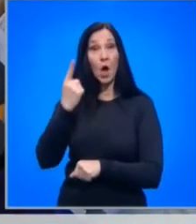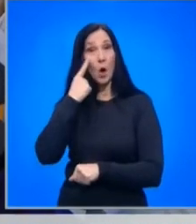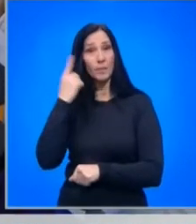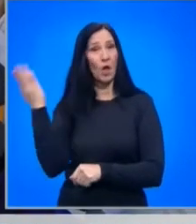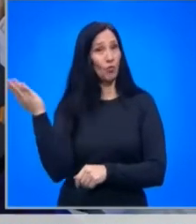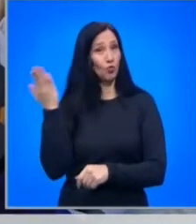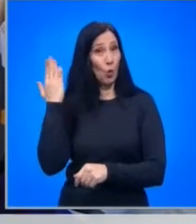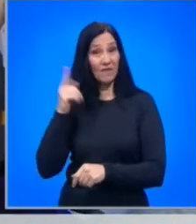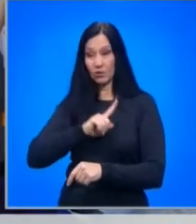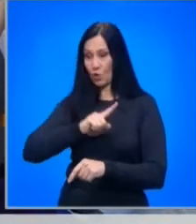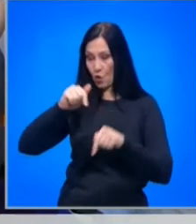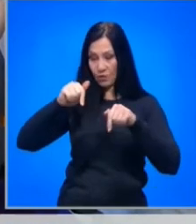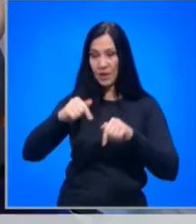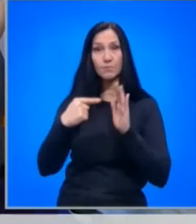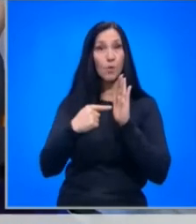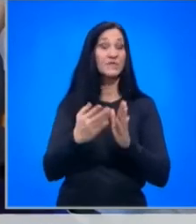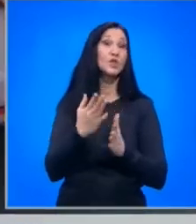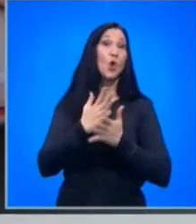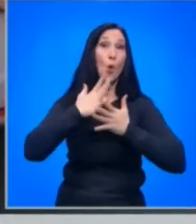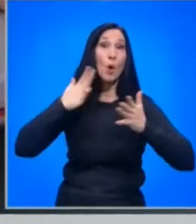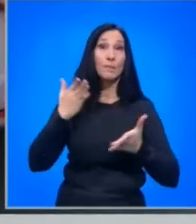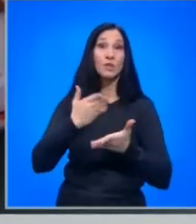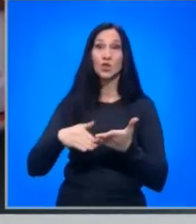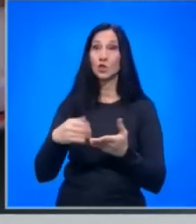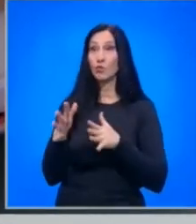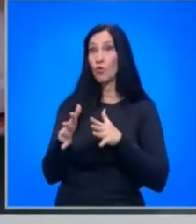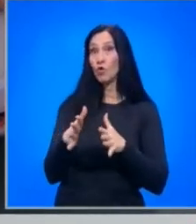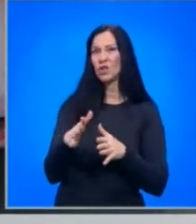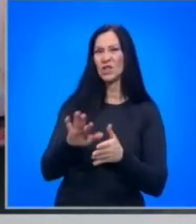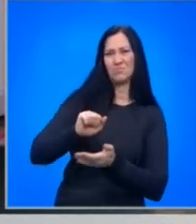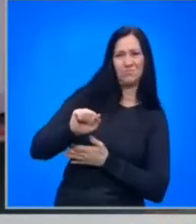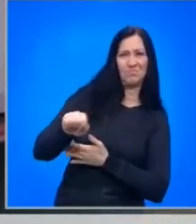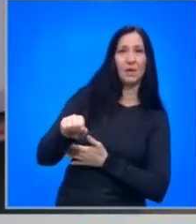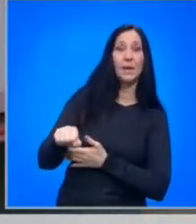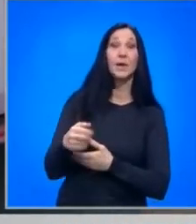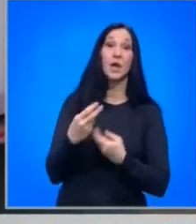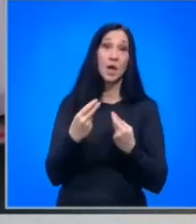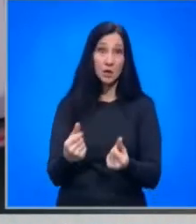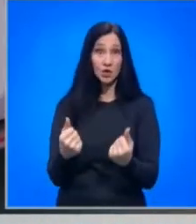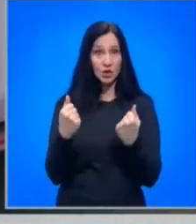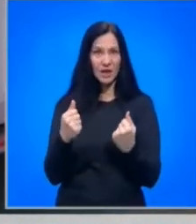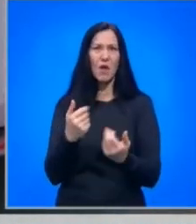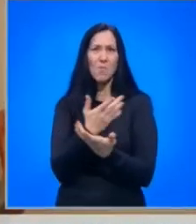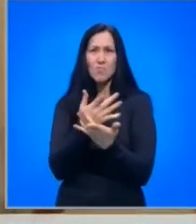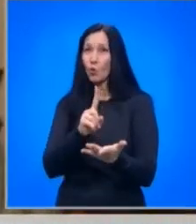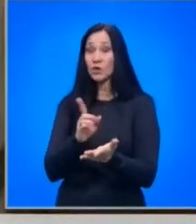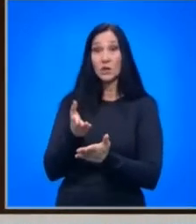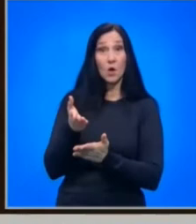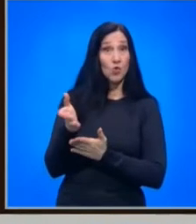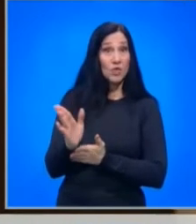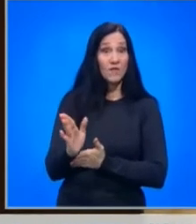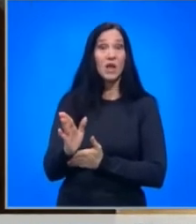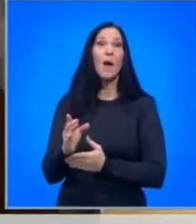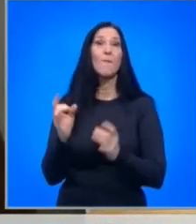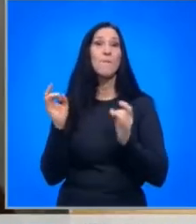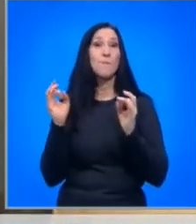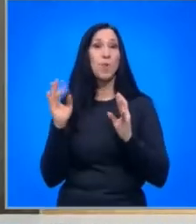тогава до днес показва, че голяма част от жителите са занемарили грижите за здравето си. Мнозина не са ходили на профилактичен преглед 3 или 4